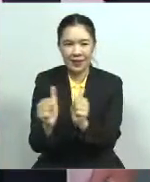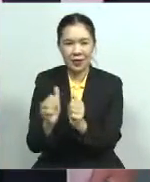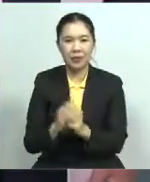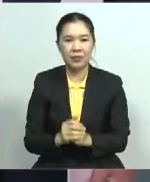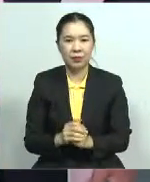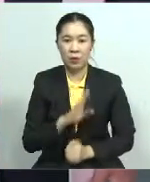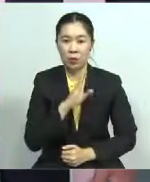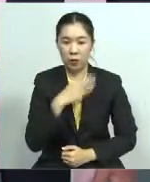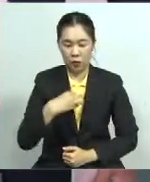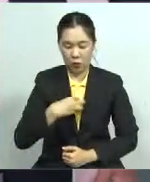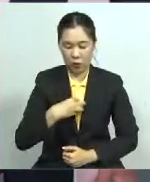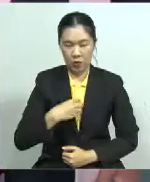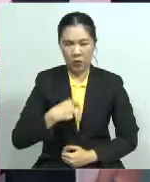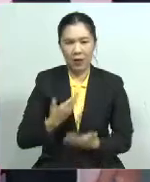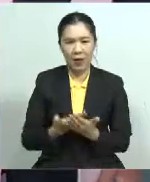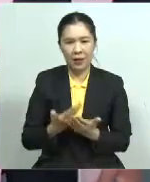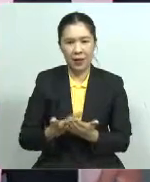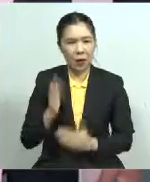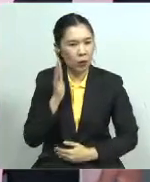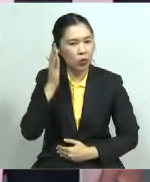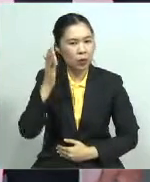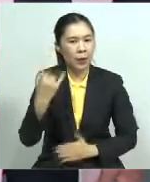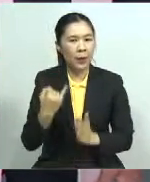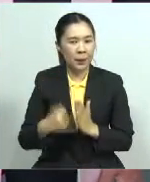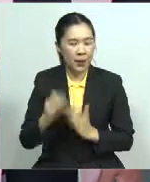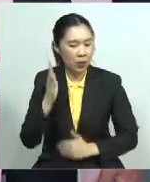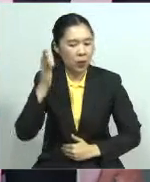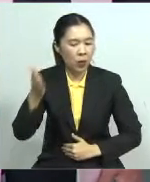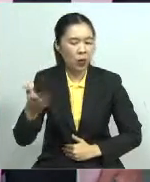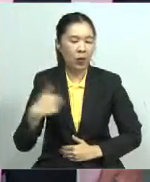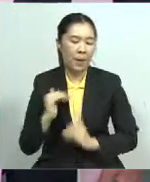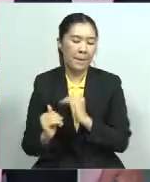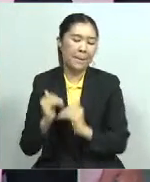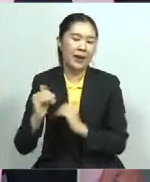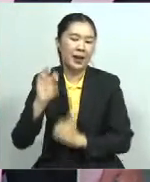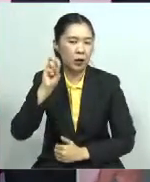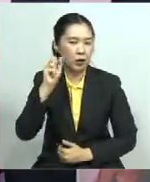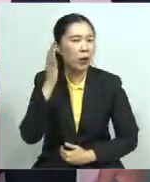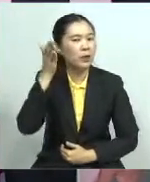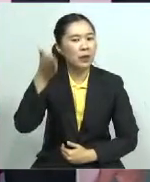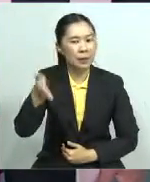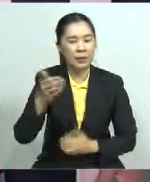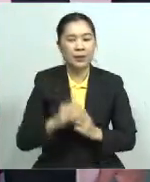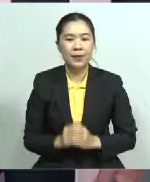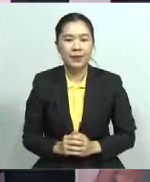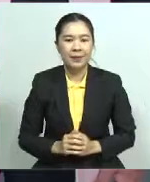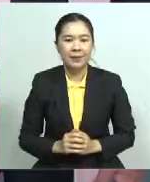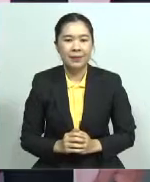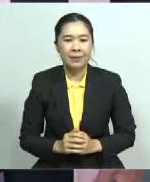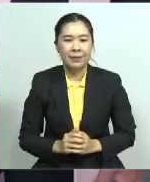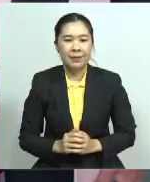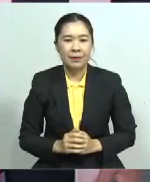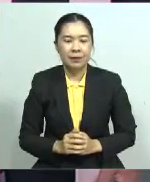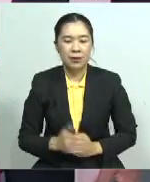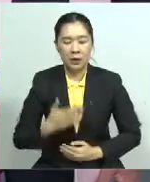น่นอนว่าถ้าผมได้เหรียญเงินมันย่อมมีข้อผิดพลาดผมก็จะนำข้อผิดพลาดนี้ไปพัฒนาในการสอบแข่งขันครั้งต่อไปครับแน่นอนครับผมคงจะ